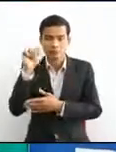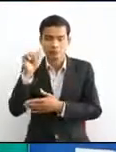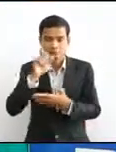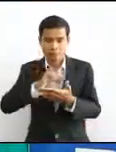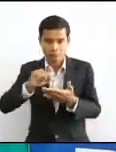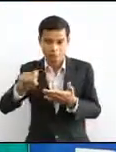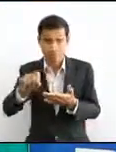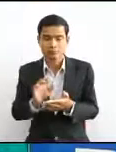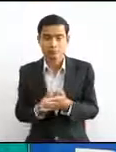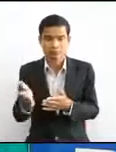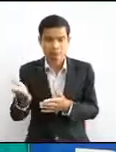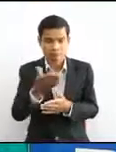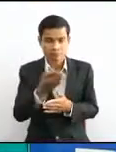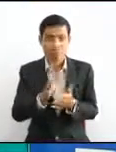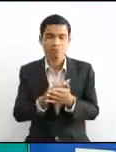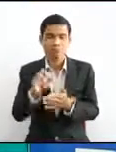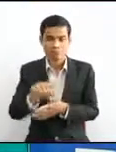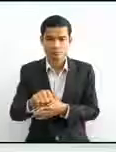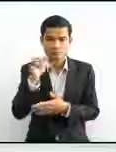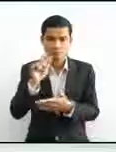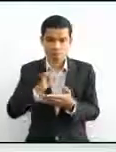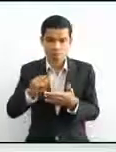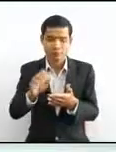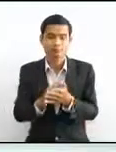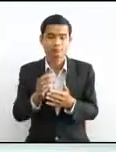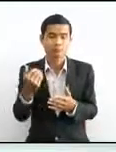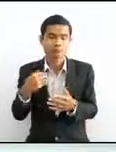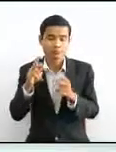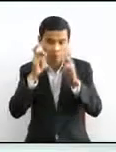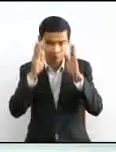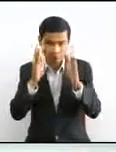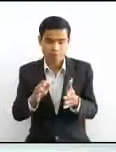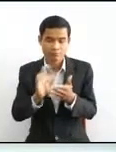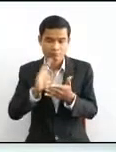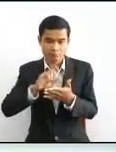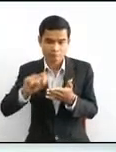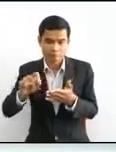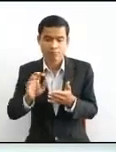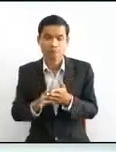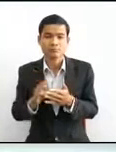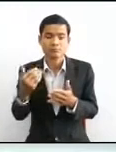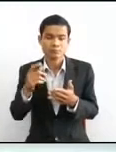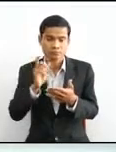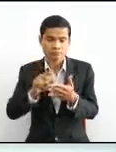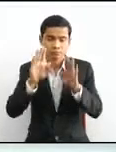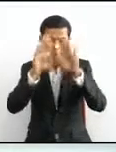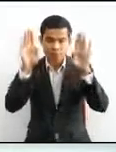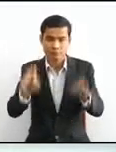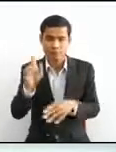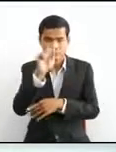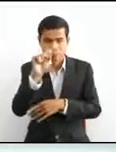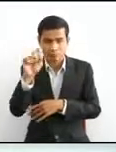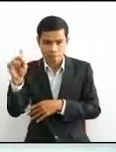nè con lực đa chân lớn chấm sơ xế cho mùi nhạc rú chà nhạc rú sơ xế là lực đa khiến